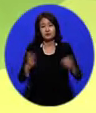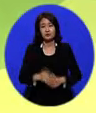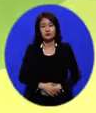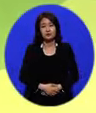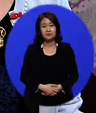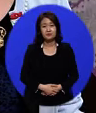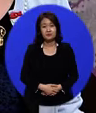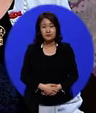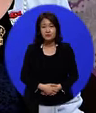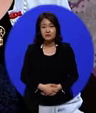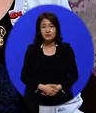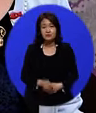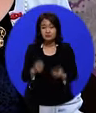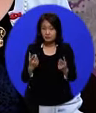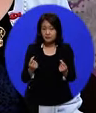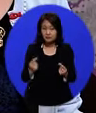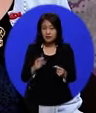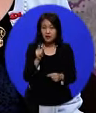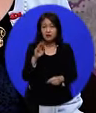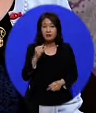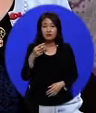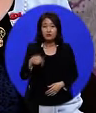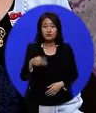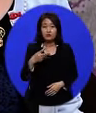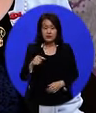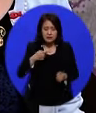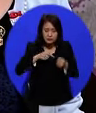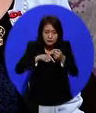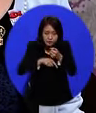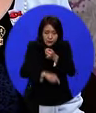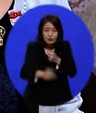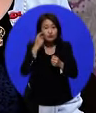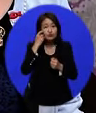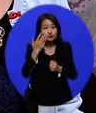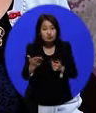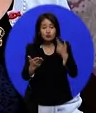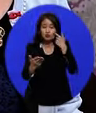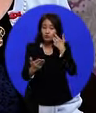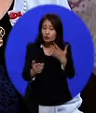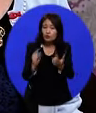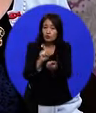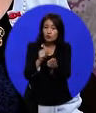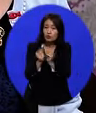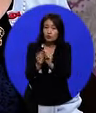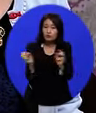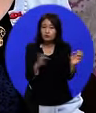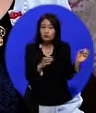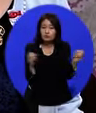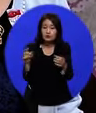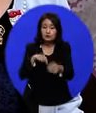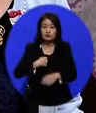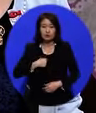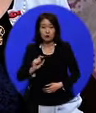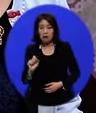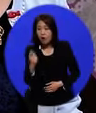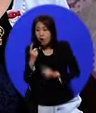거죠. 이렇게 하브르타를 통해서 깊숙이 질문을 가지고 주고받으면서 스스로 동기를